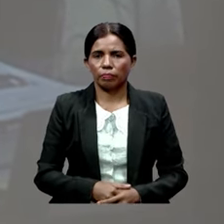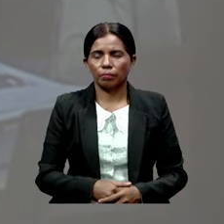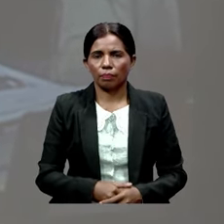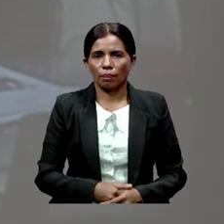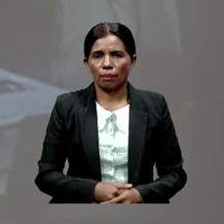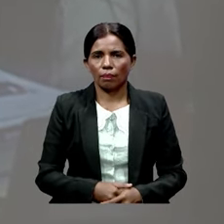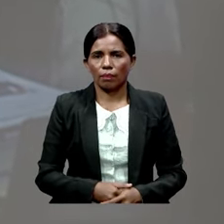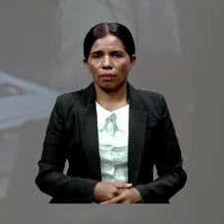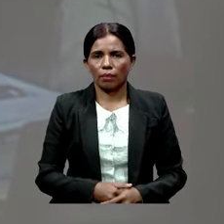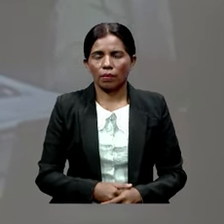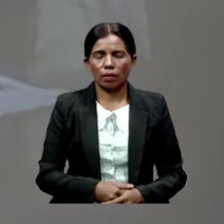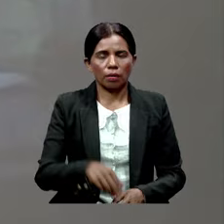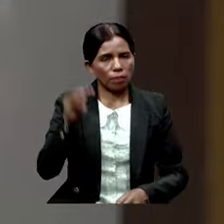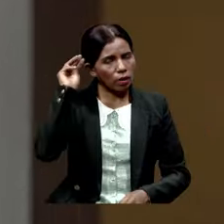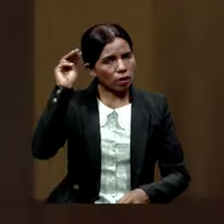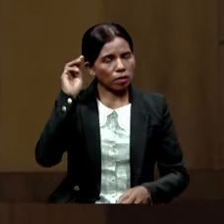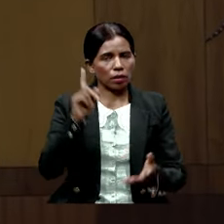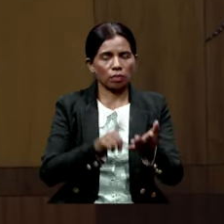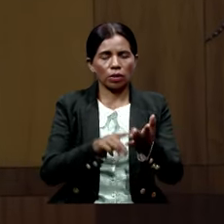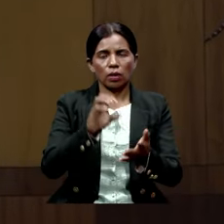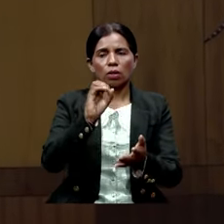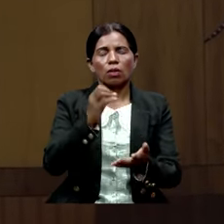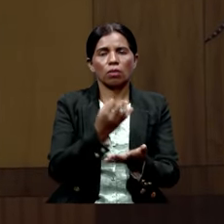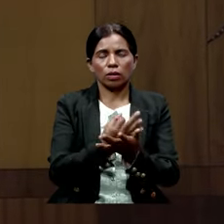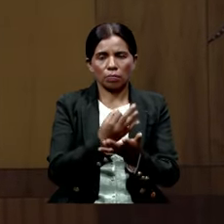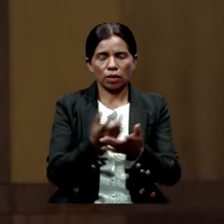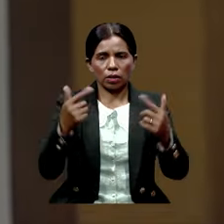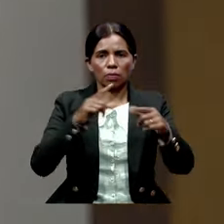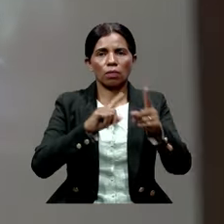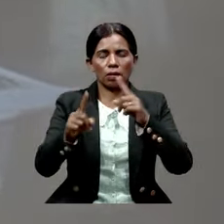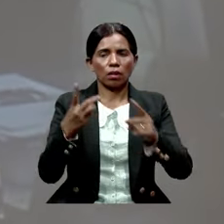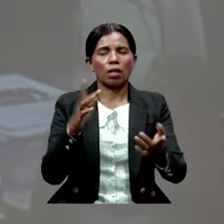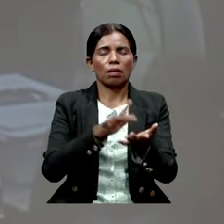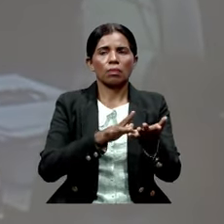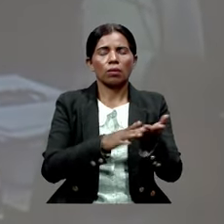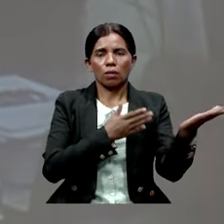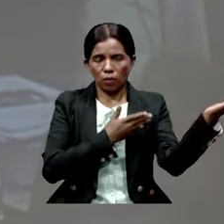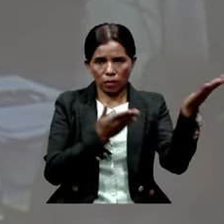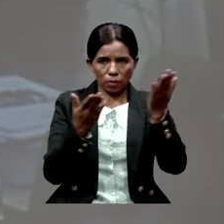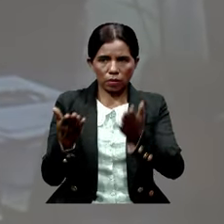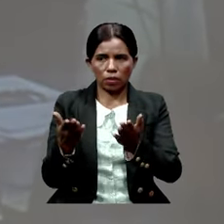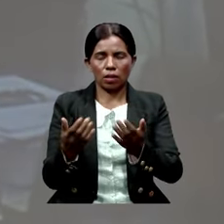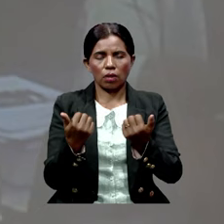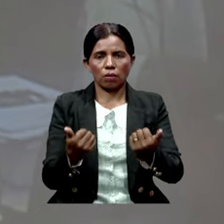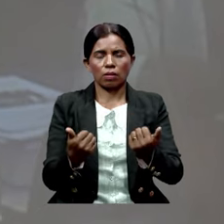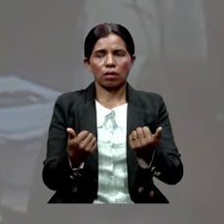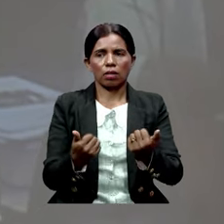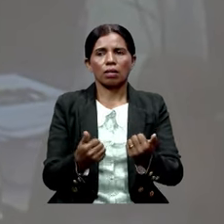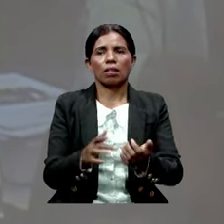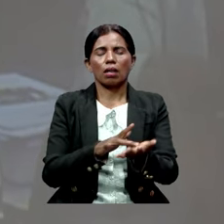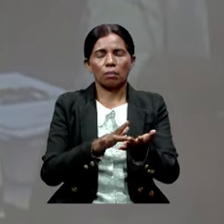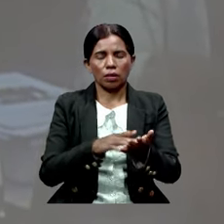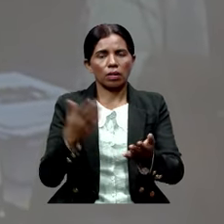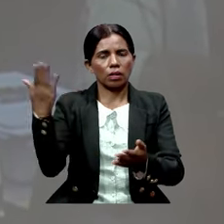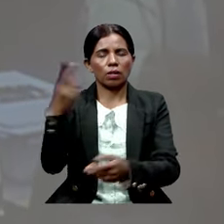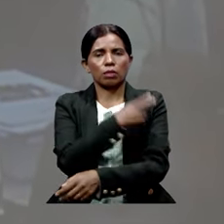Ministra uluk kono debat osamentu ni amai eneng kolia dan kata ai moro tama tiana, kontentor ia tiana agora sobra rau kona la kliur tana ai moro ki utu